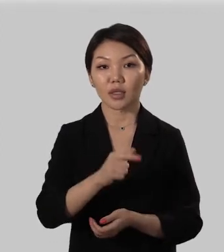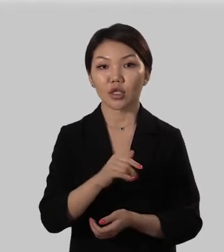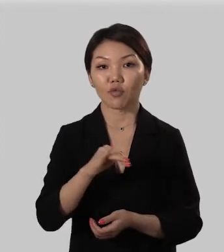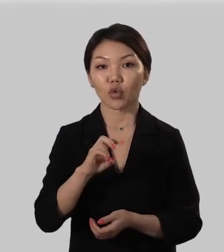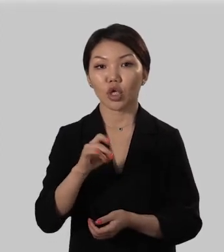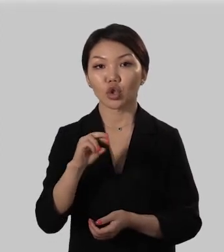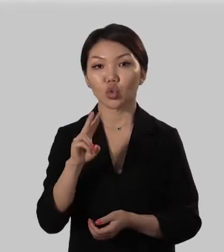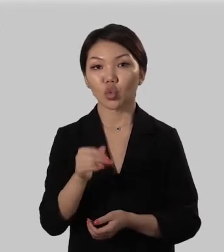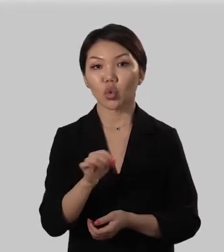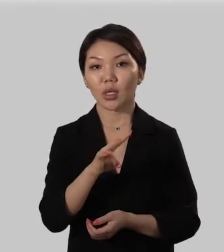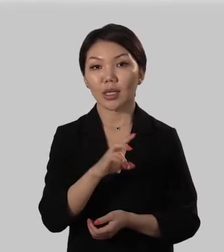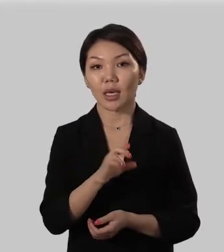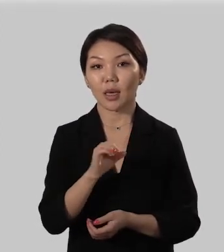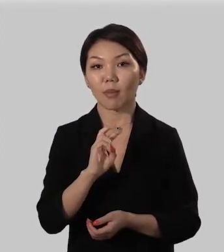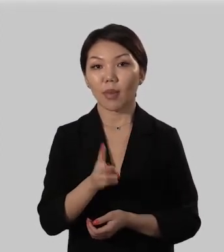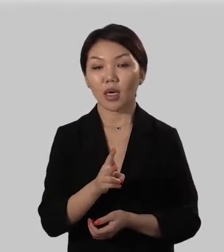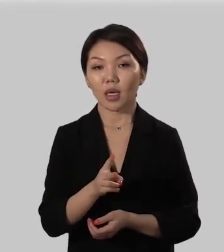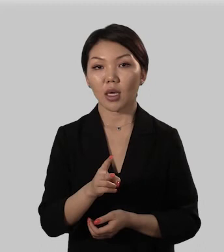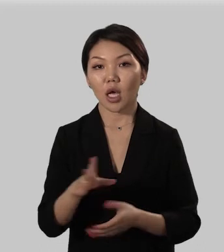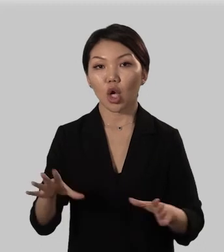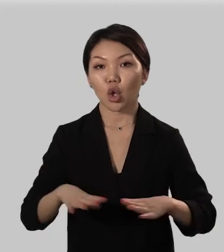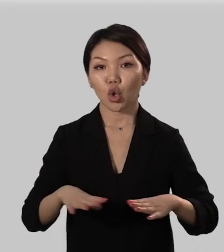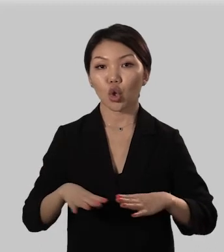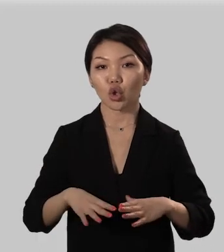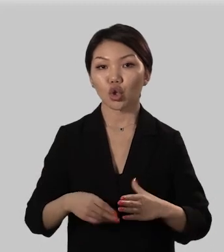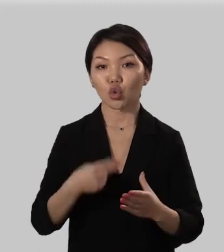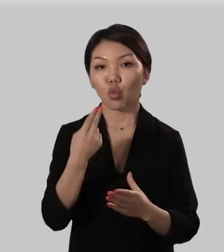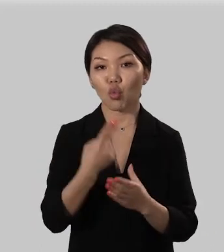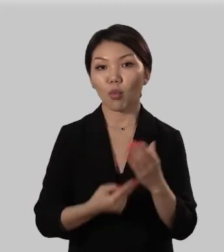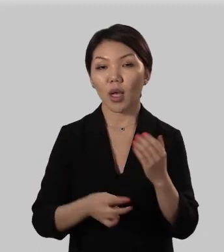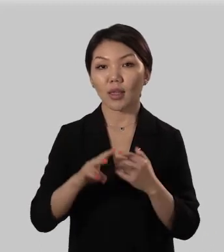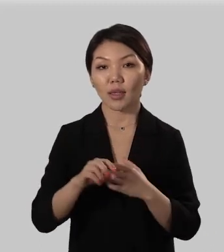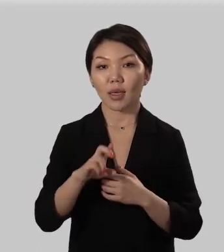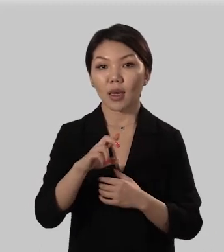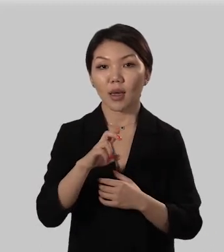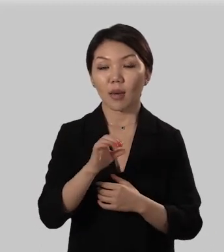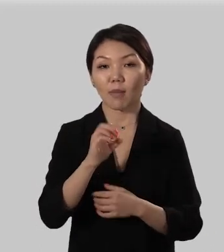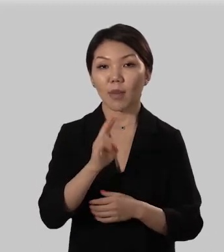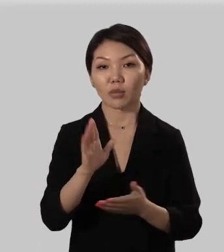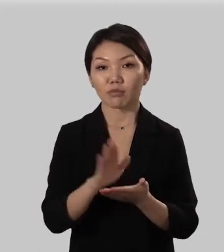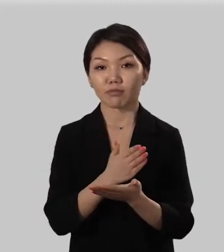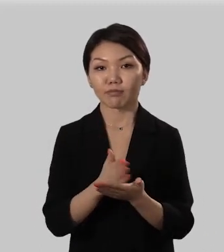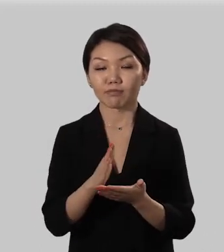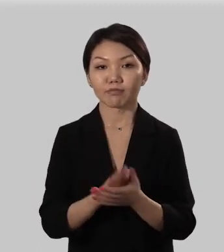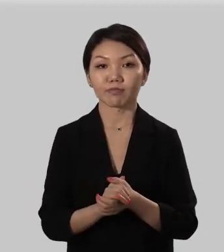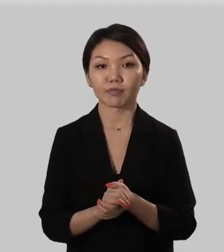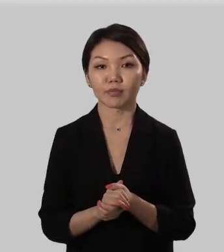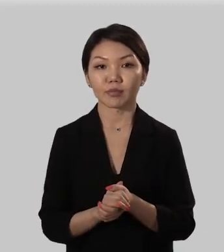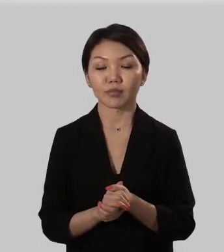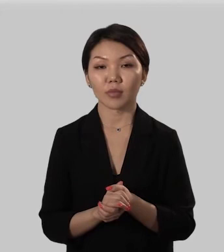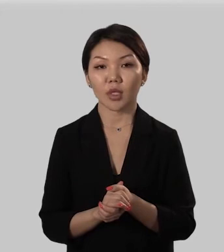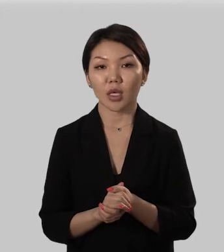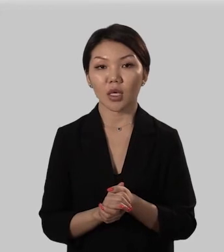лошадь упала набок исключение потрудиться на славу наречие не